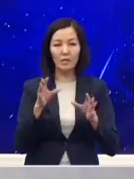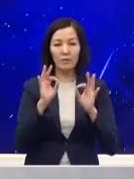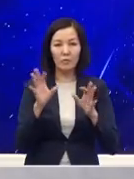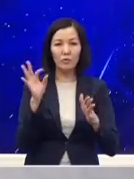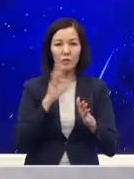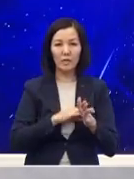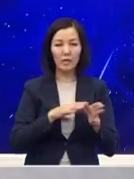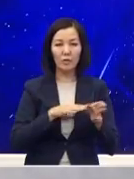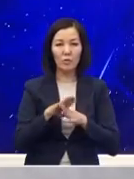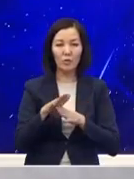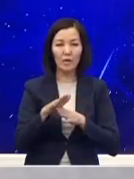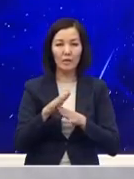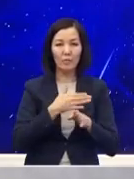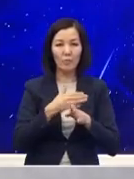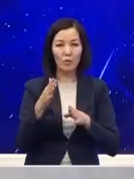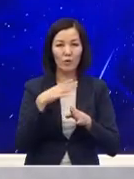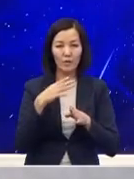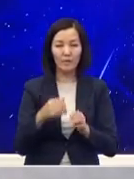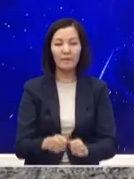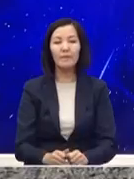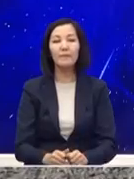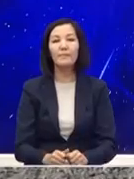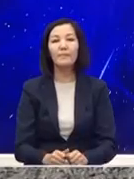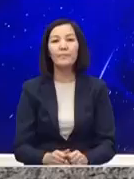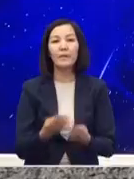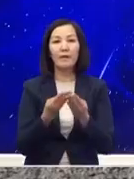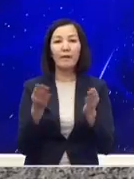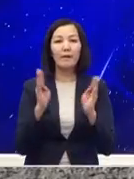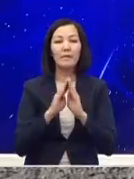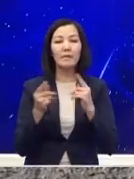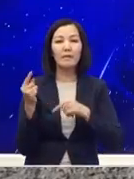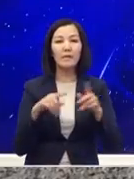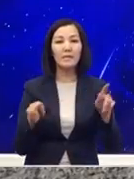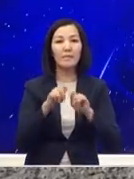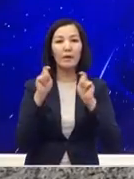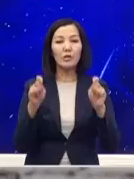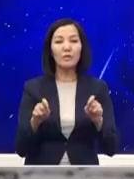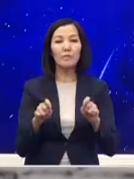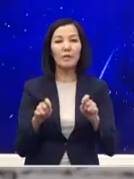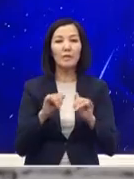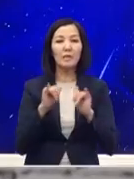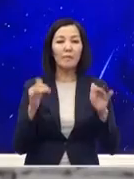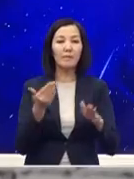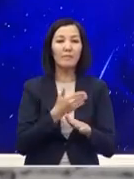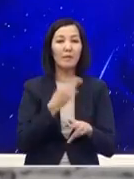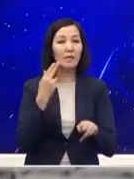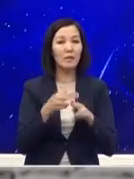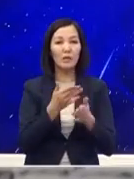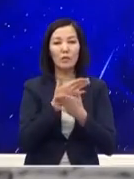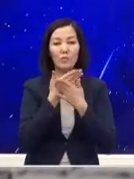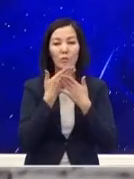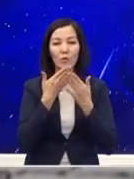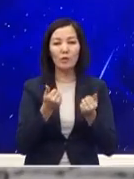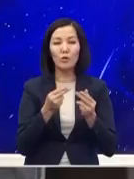игеріліп, толыққанды жұмыстар жүргізіліп жатыр. Карантин кәсіп ашып, ісін дамытамын деген ақсулықтарға кедергі болған